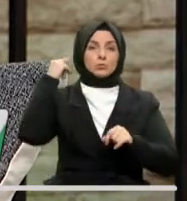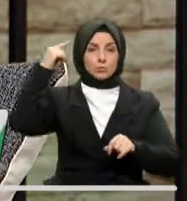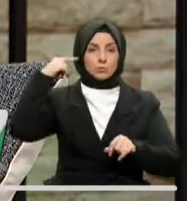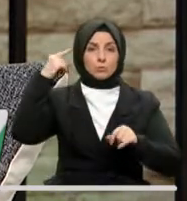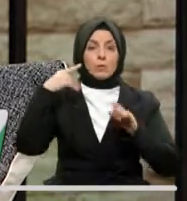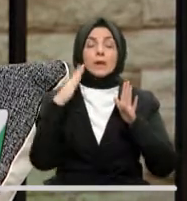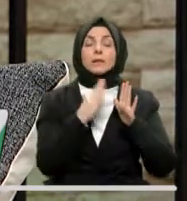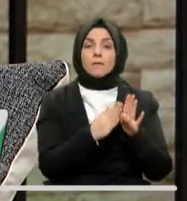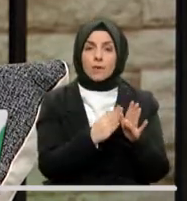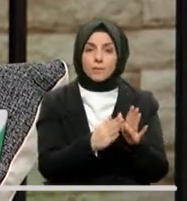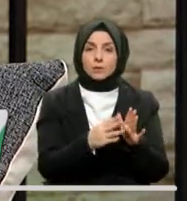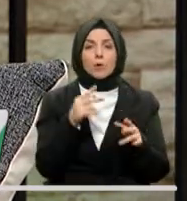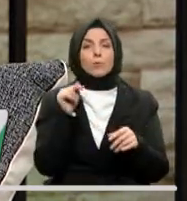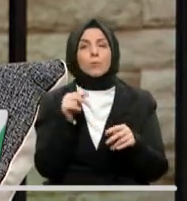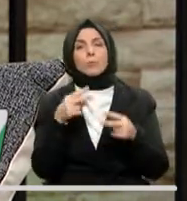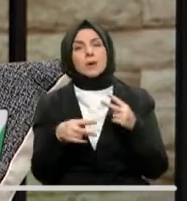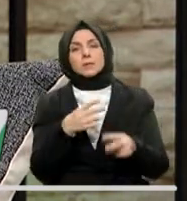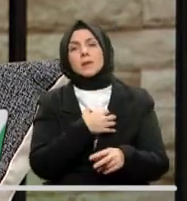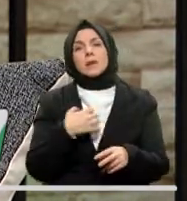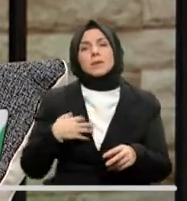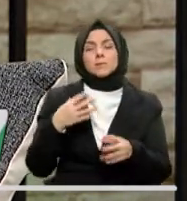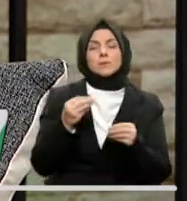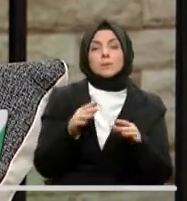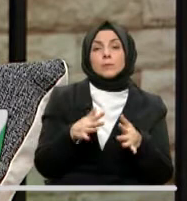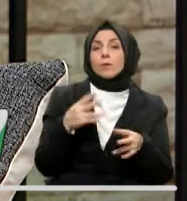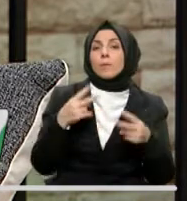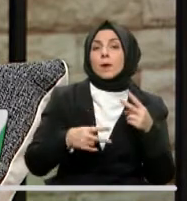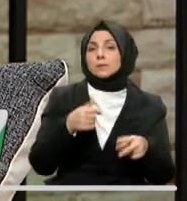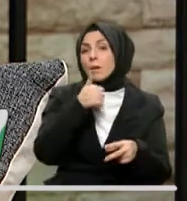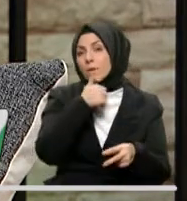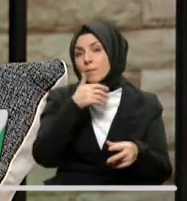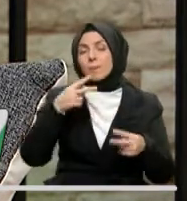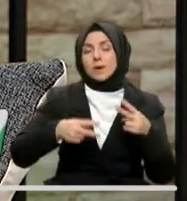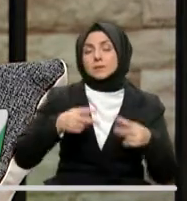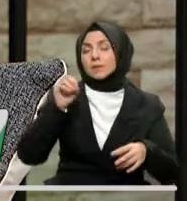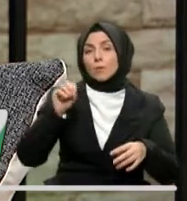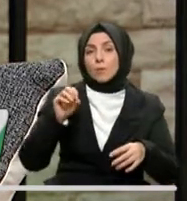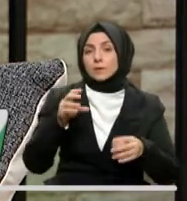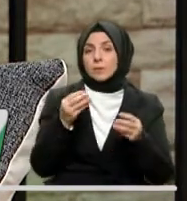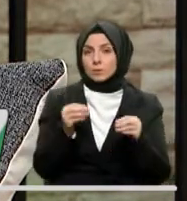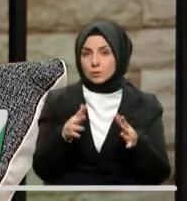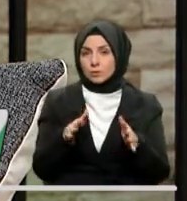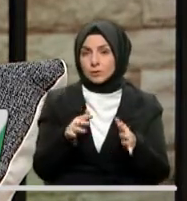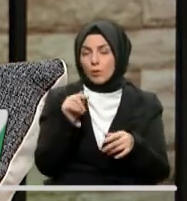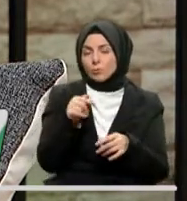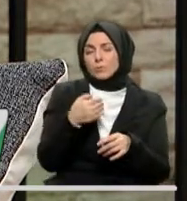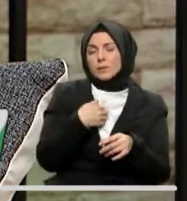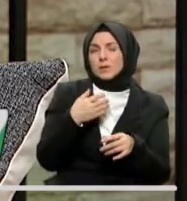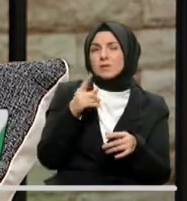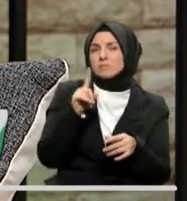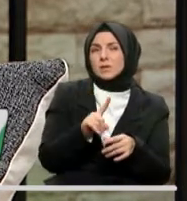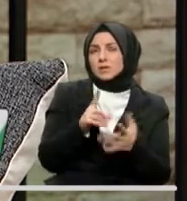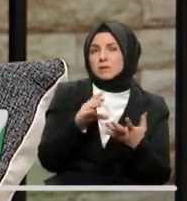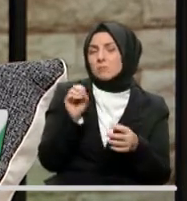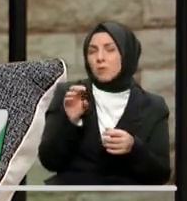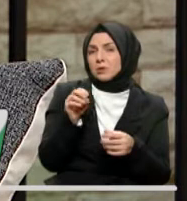annemiz olabiliyor bazen babamız olabiliyor bazen okul çağı bu etmemiz oluyor o sesi farkedip Yani bu ses bana ilk ne